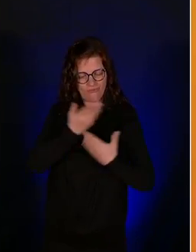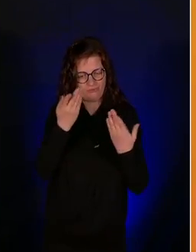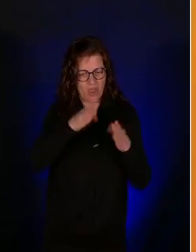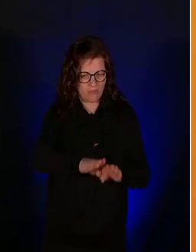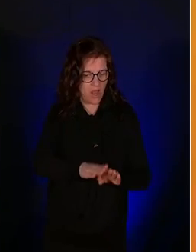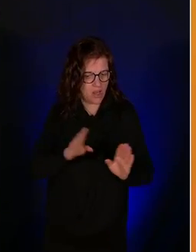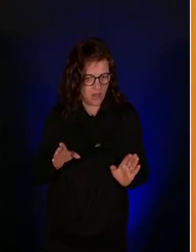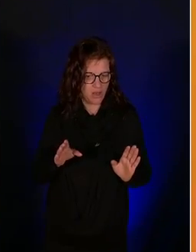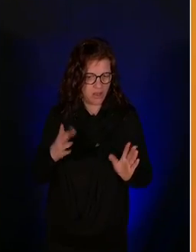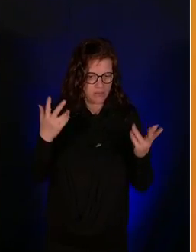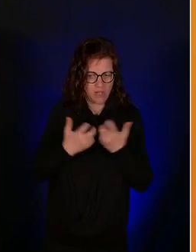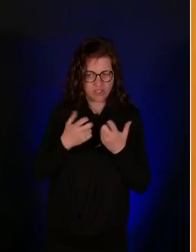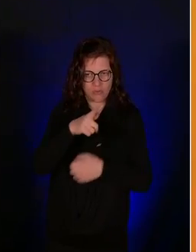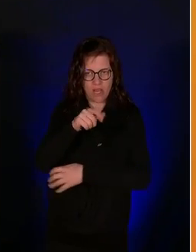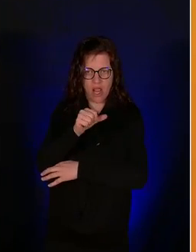centrale Gardanne.